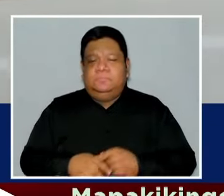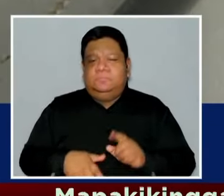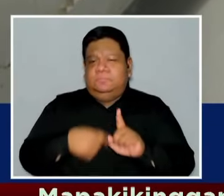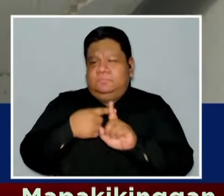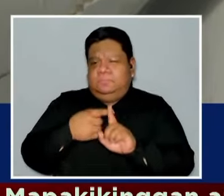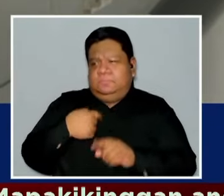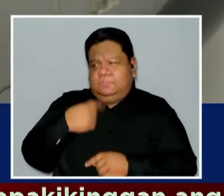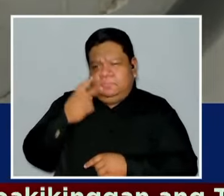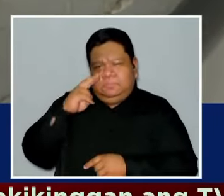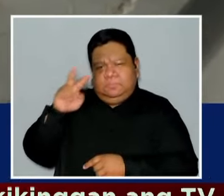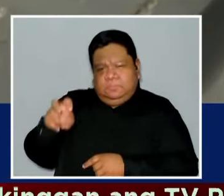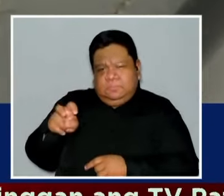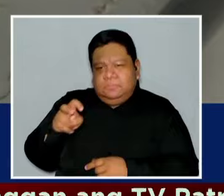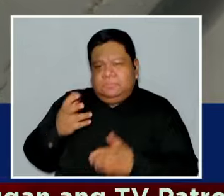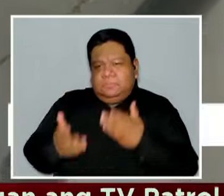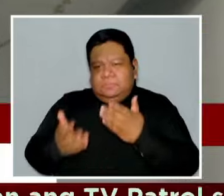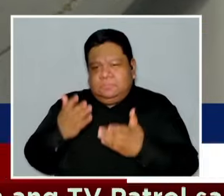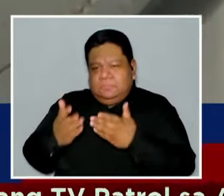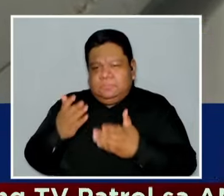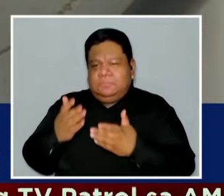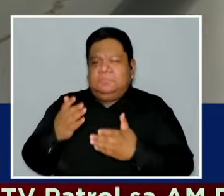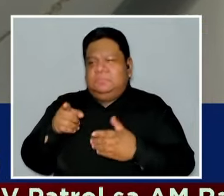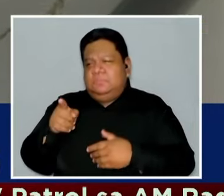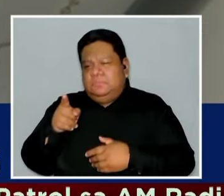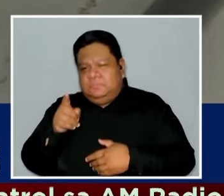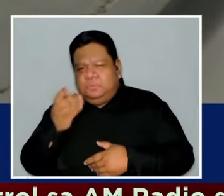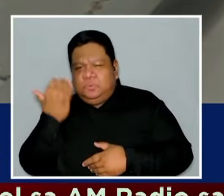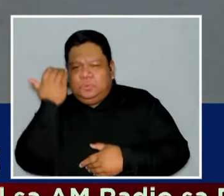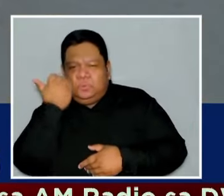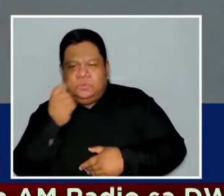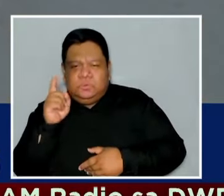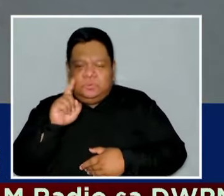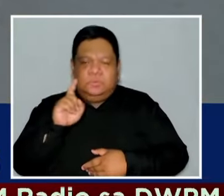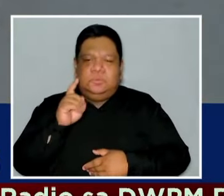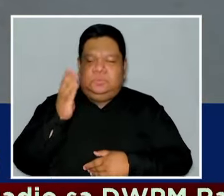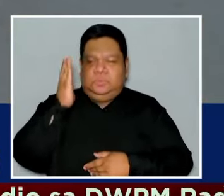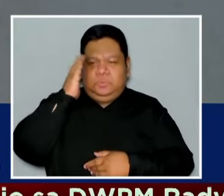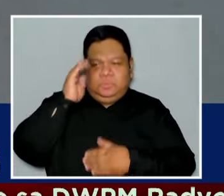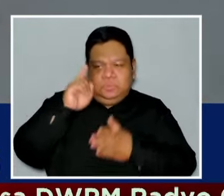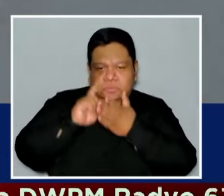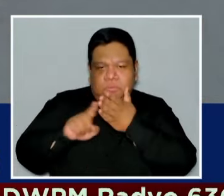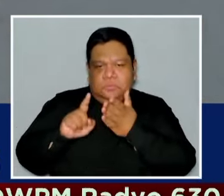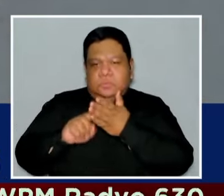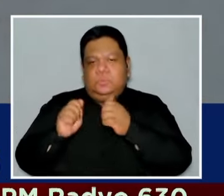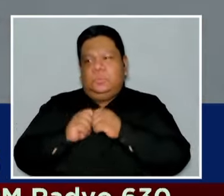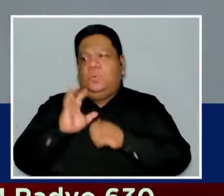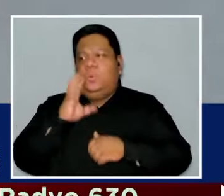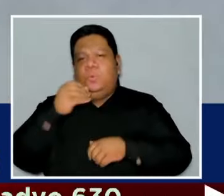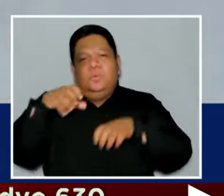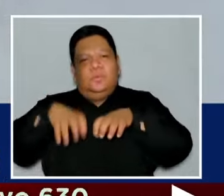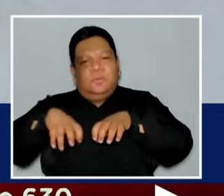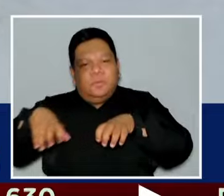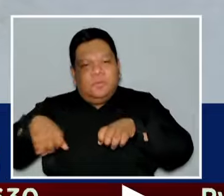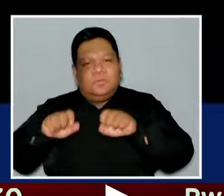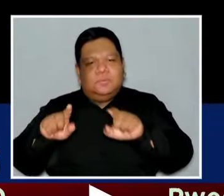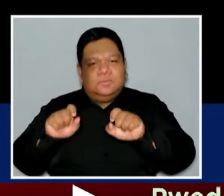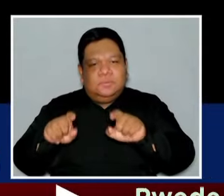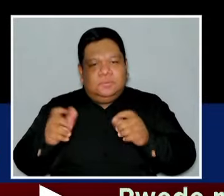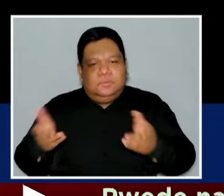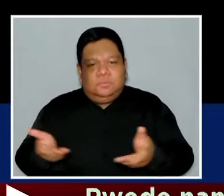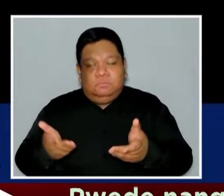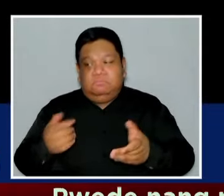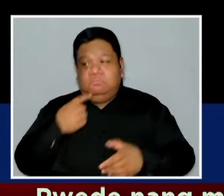posibleng lapses, pero yan ay aalamin pa sa panig ng mga concessionaires na narito sa pamunuan ng NAIA Terminal 3. Ang sabi ng